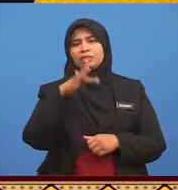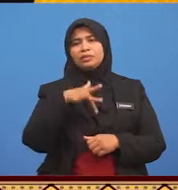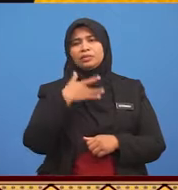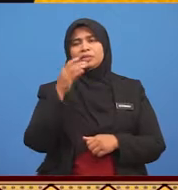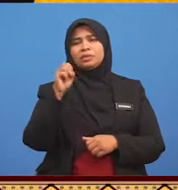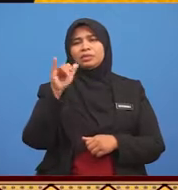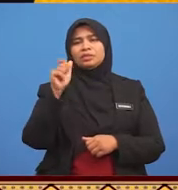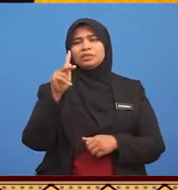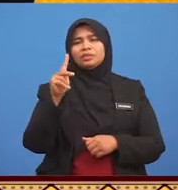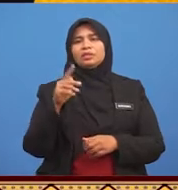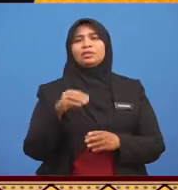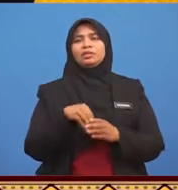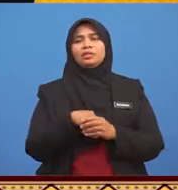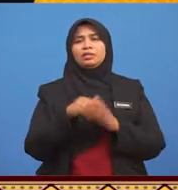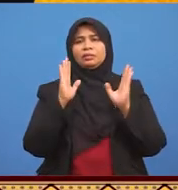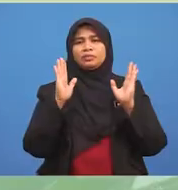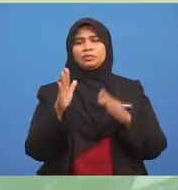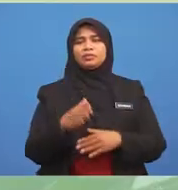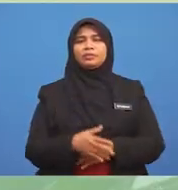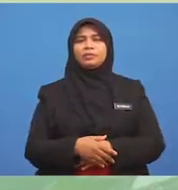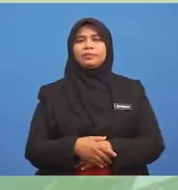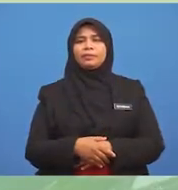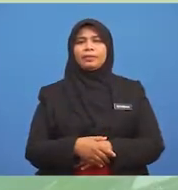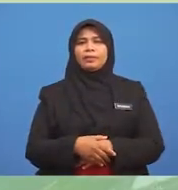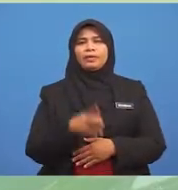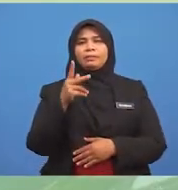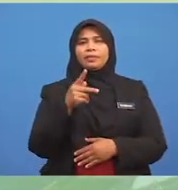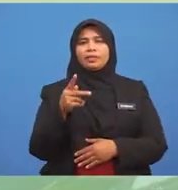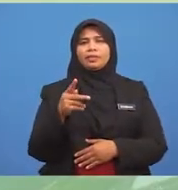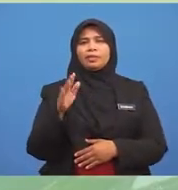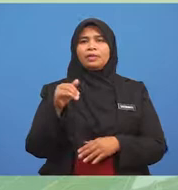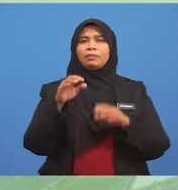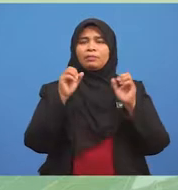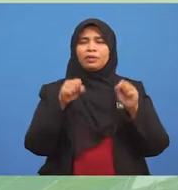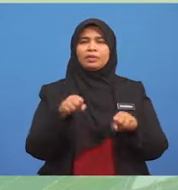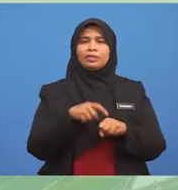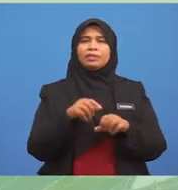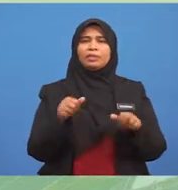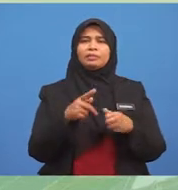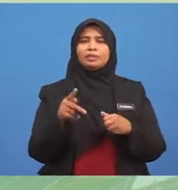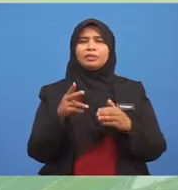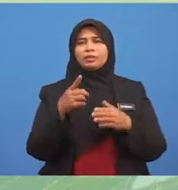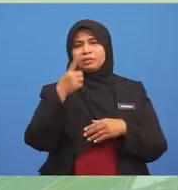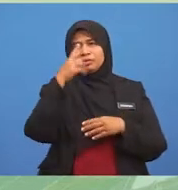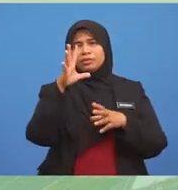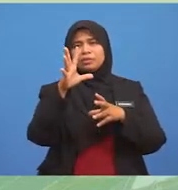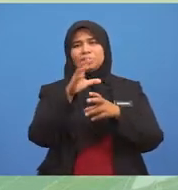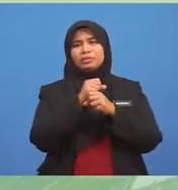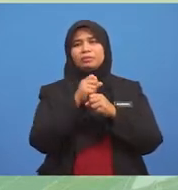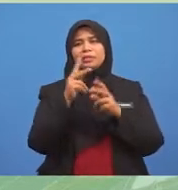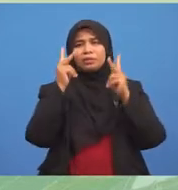dalam solat yang kita kerjakan. Antara perkara ataupun cadangan yang boleh diamalkan ialah,